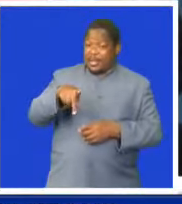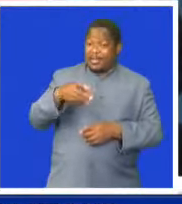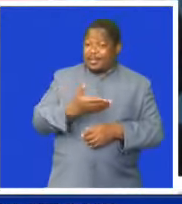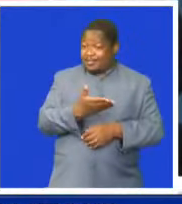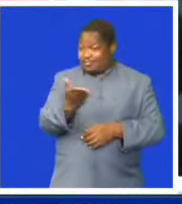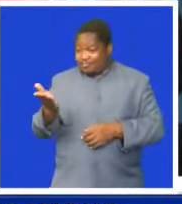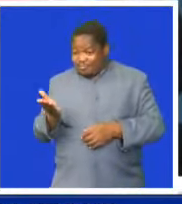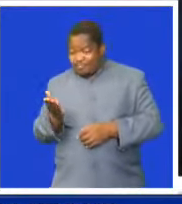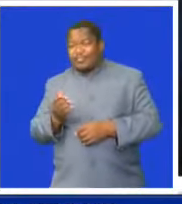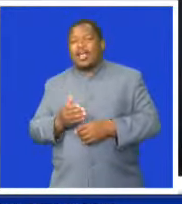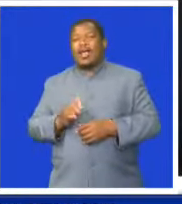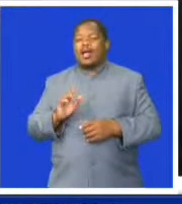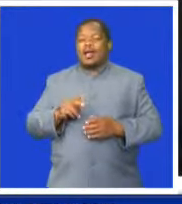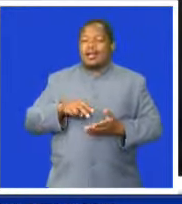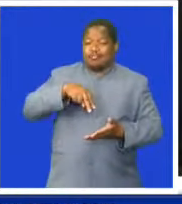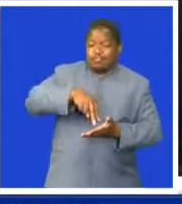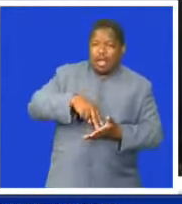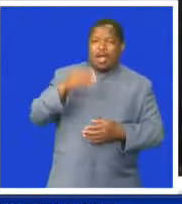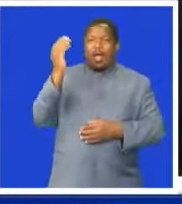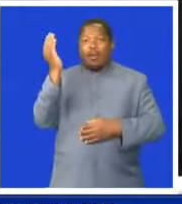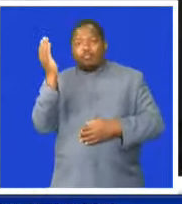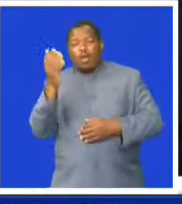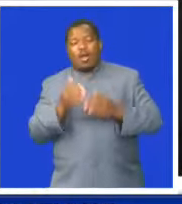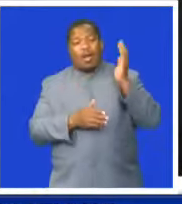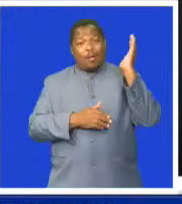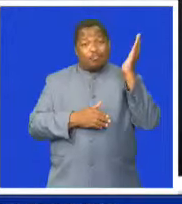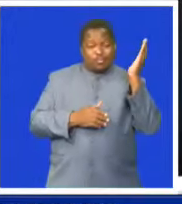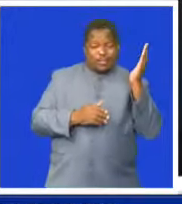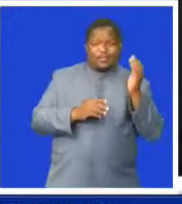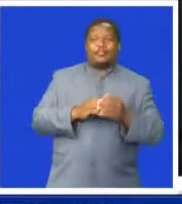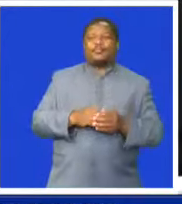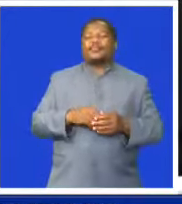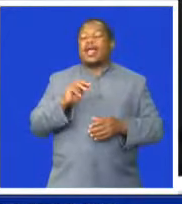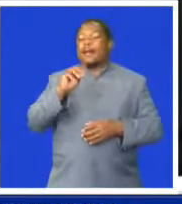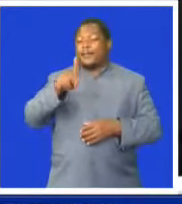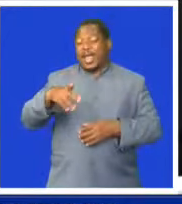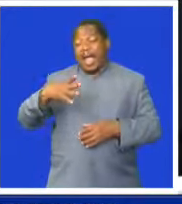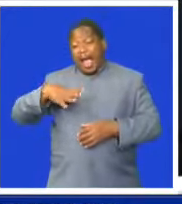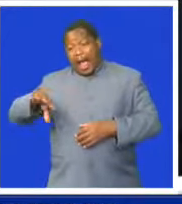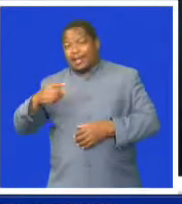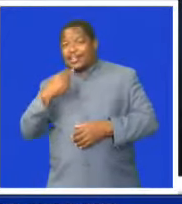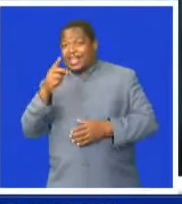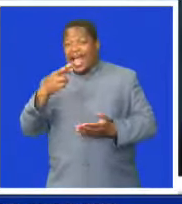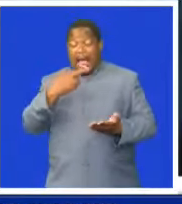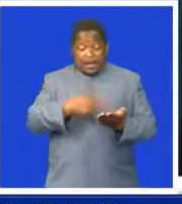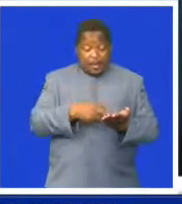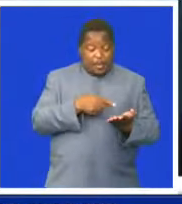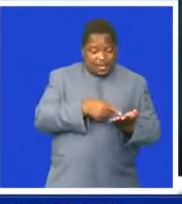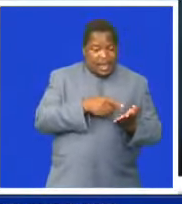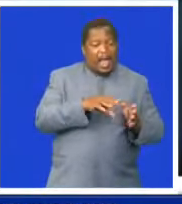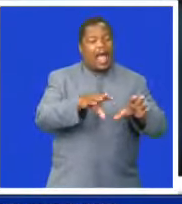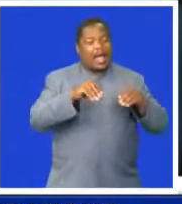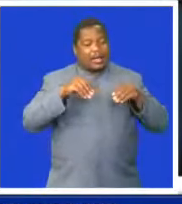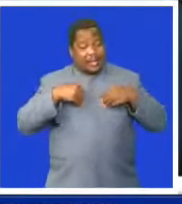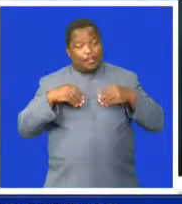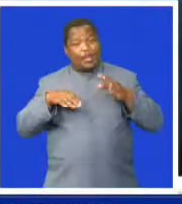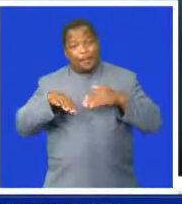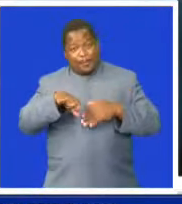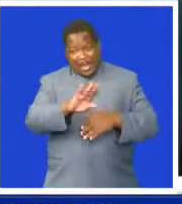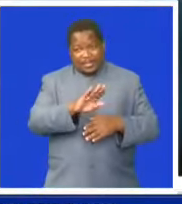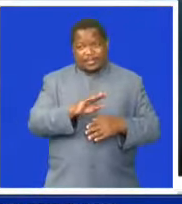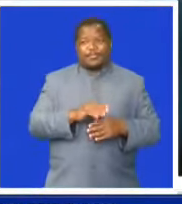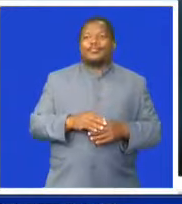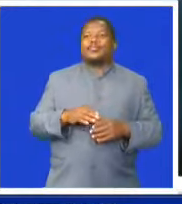lehlukene ngawo. Lamanye emalunga bekathi awemukelwe kodwa lamanye abene kuthi awucolwe kahle